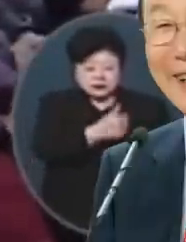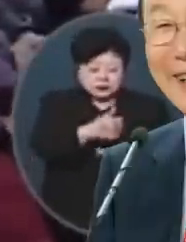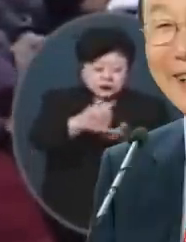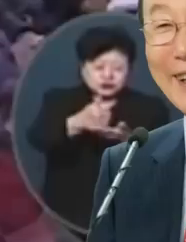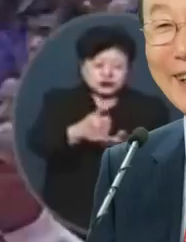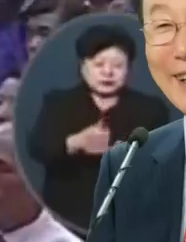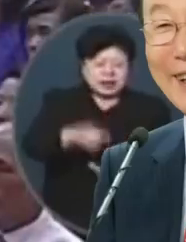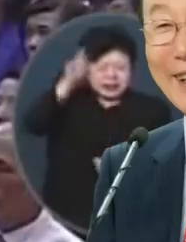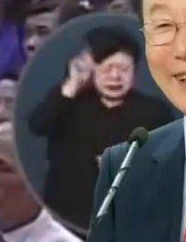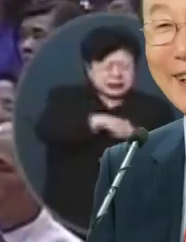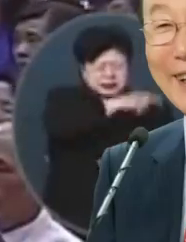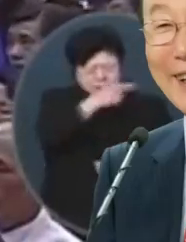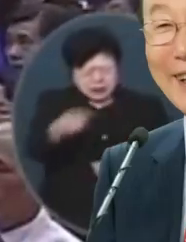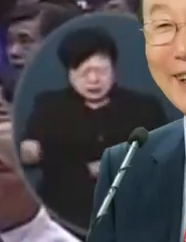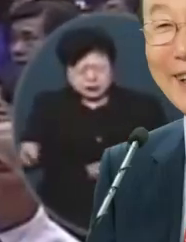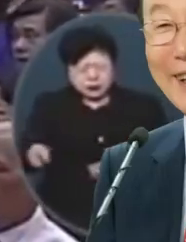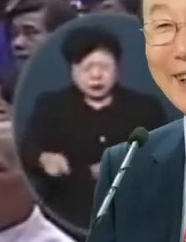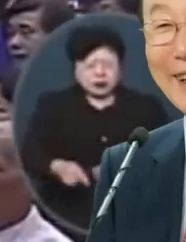제가 채찍에 맞음으로